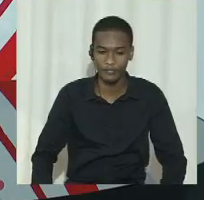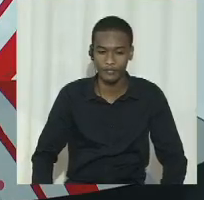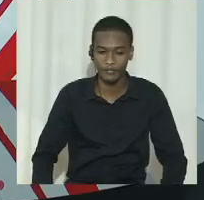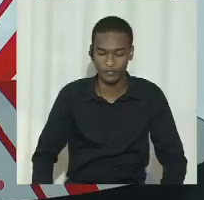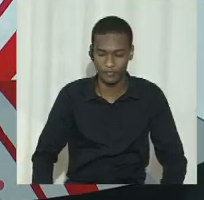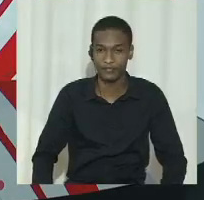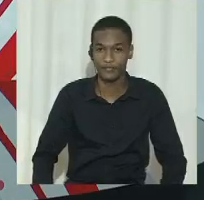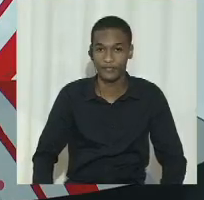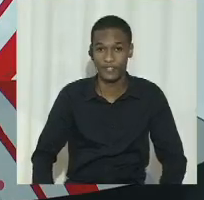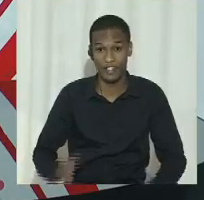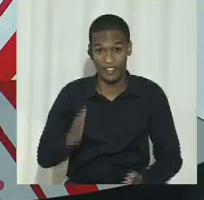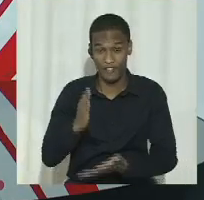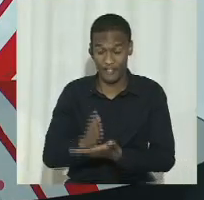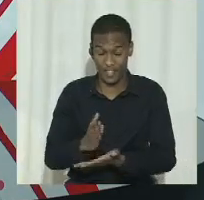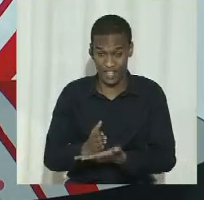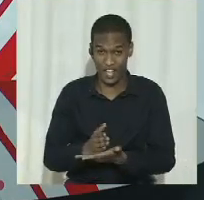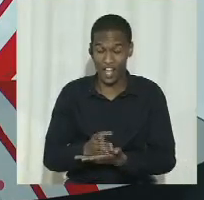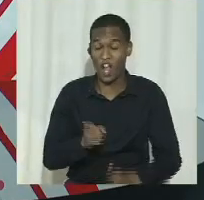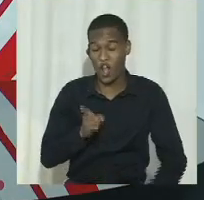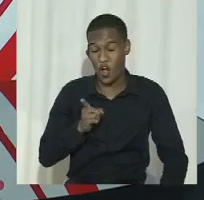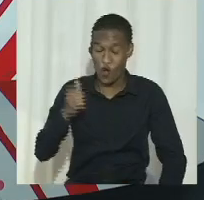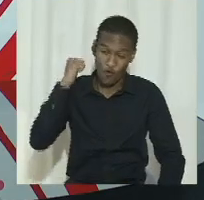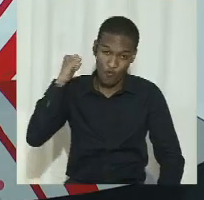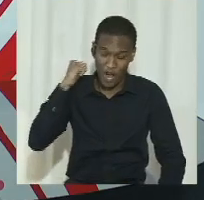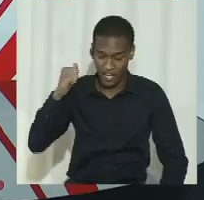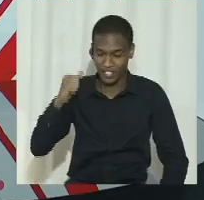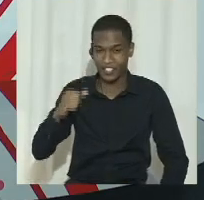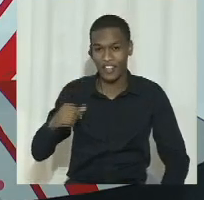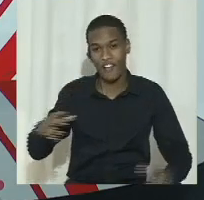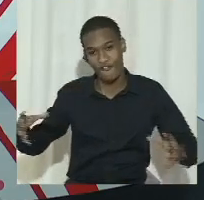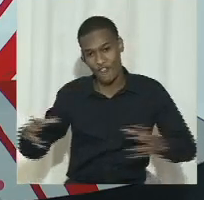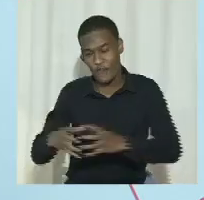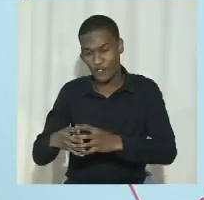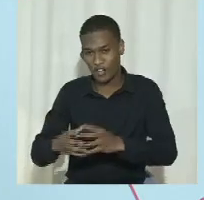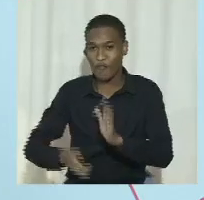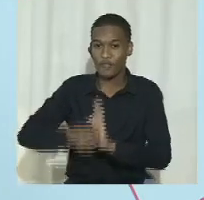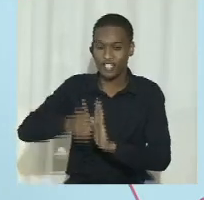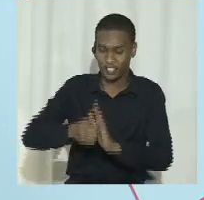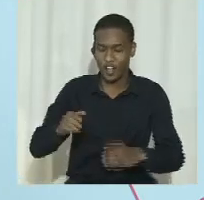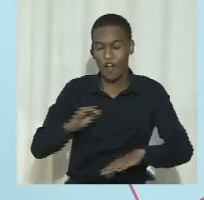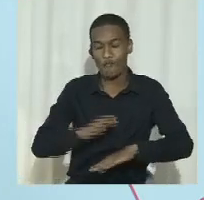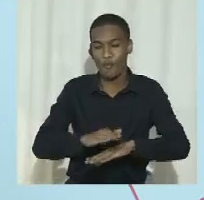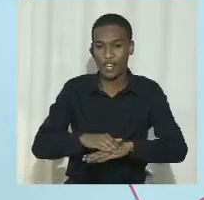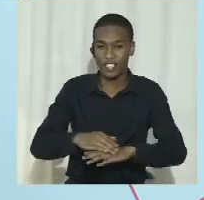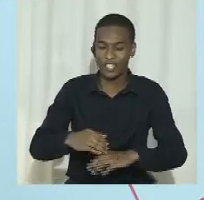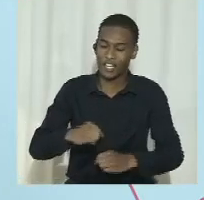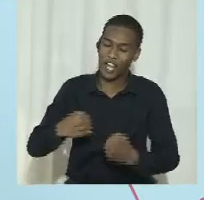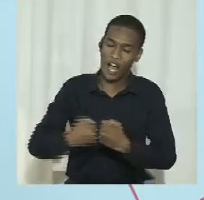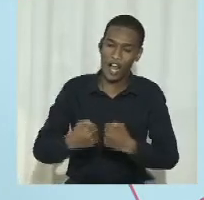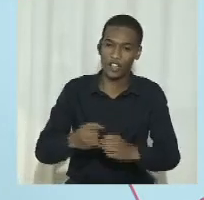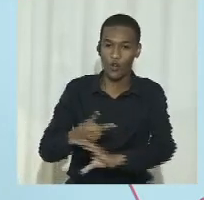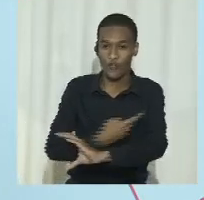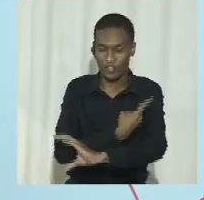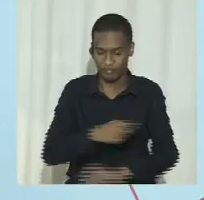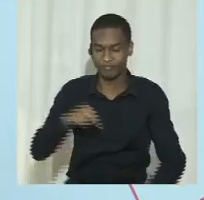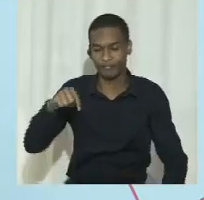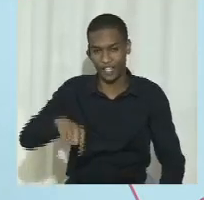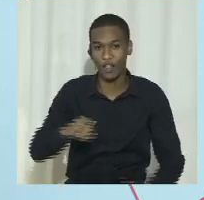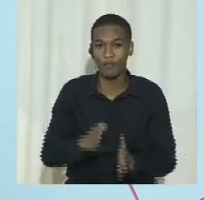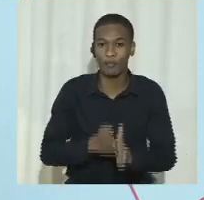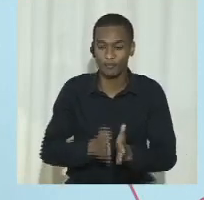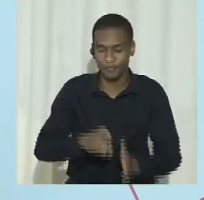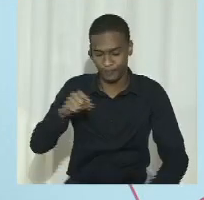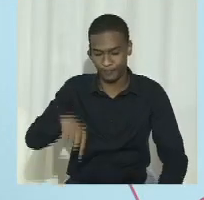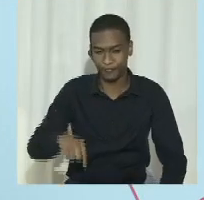Fa nisy ny filan-kevitry minisitra izay natao omaly ny ompana indrindra amin'ny ady amin'ny COVID-19 eto Madagasikara. Miorary ny aina no